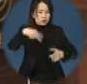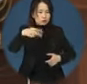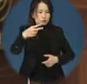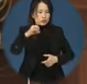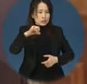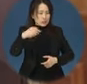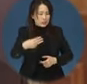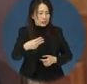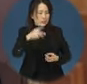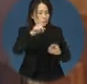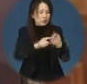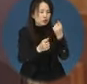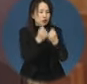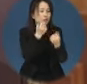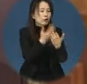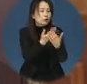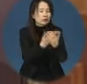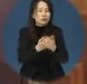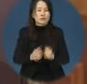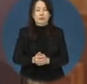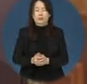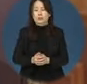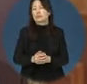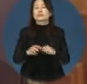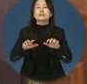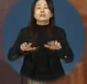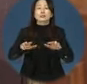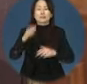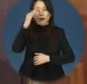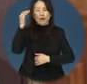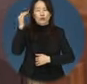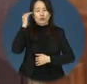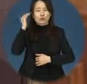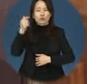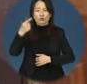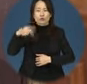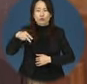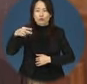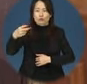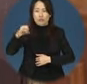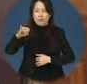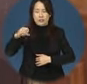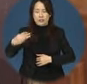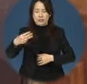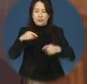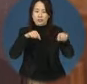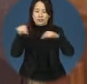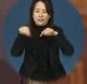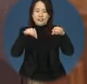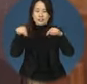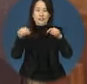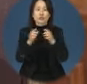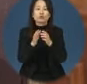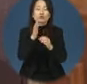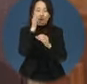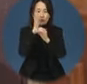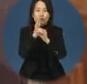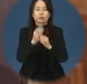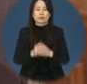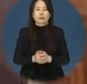그건 뭡니까 없겠다는 한국돈 유대를 했구요 예 그러나 일부러 인해서 죄들이 이 위기를 극복하고 새로운